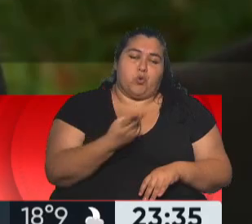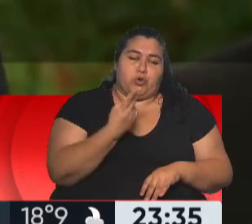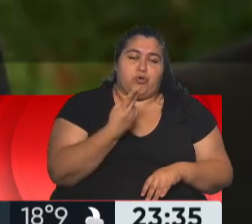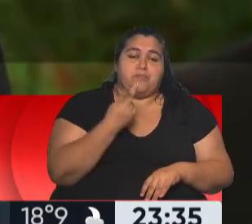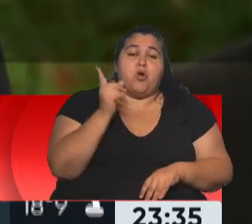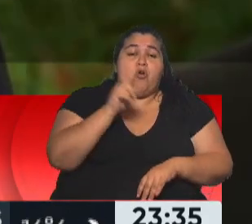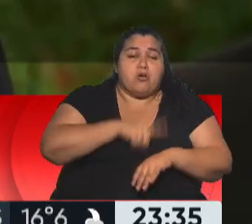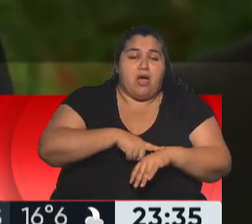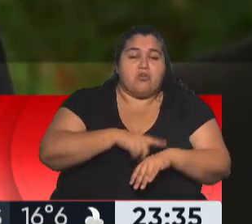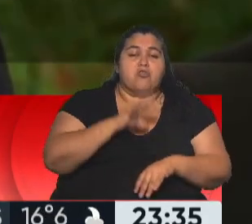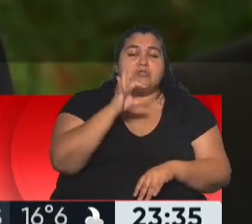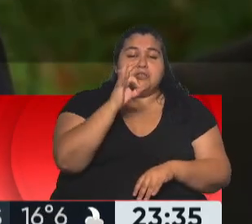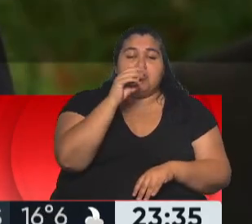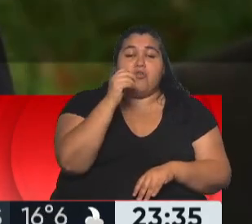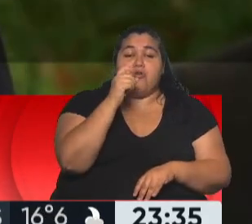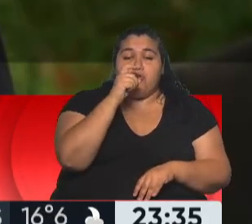Alle ore